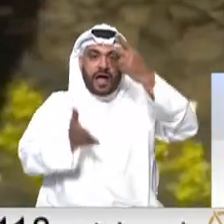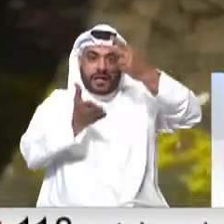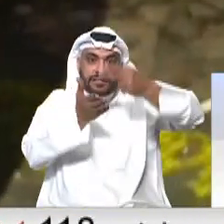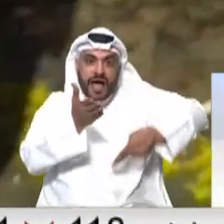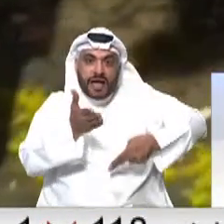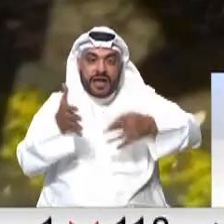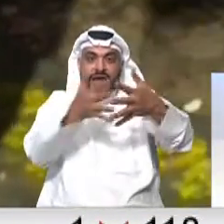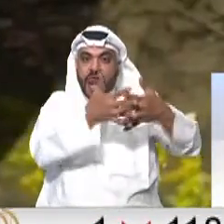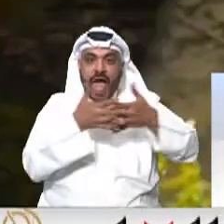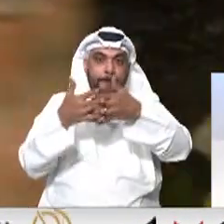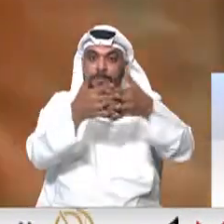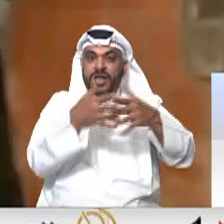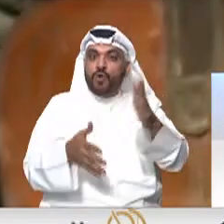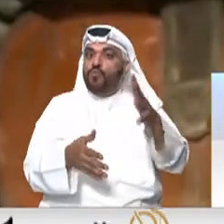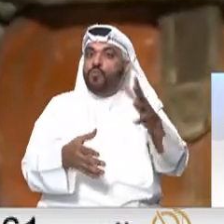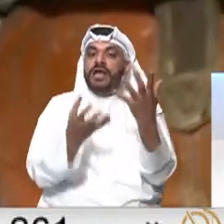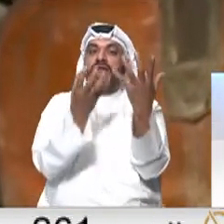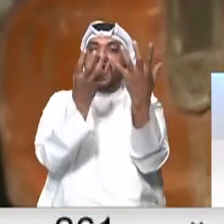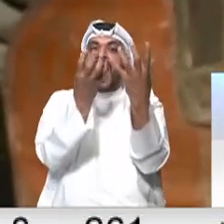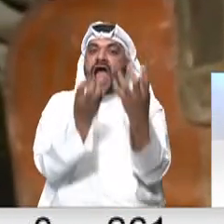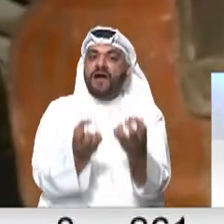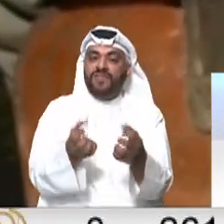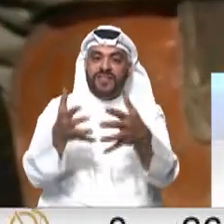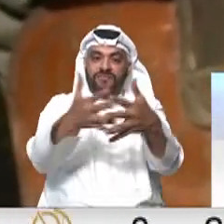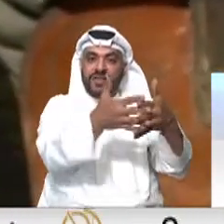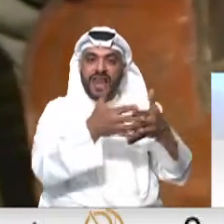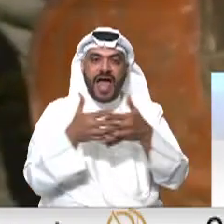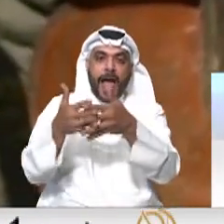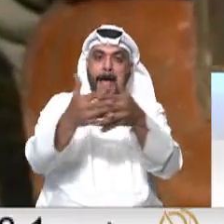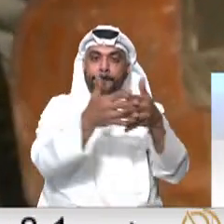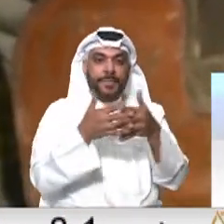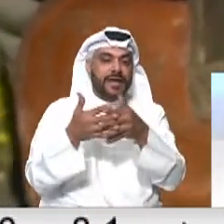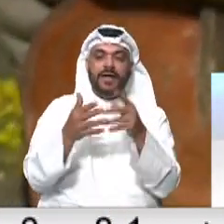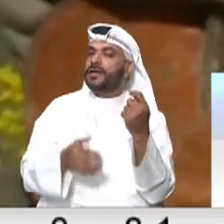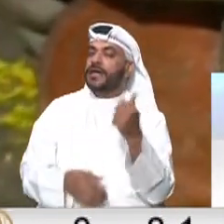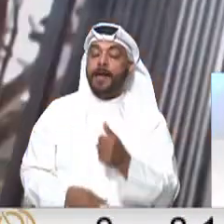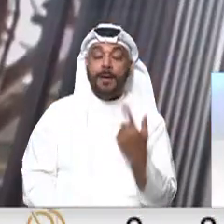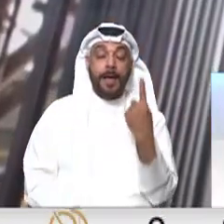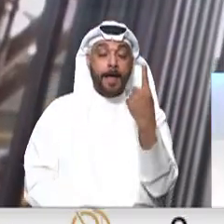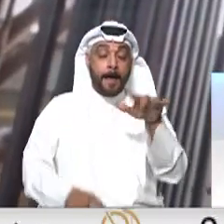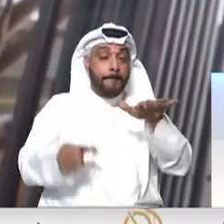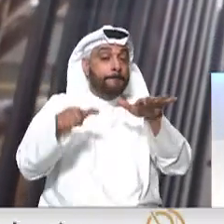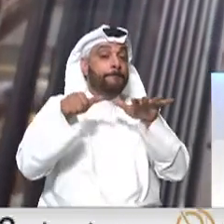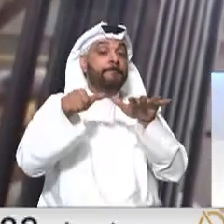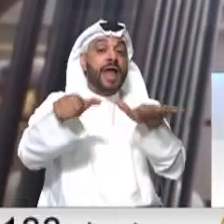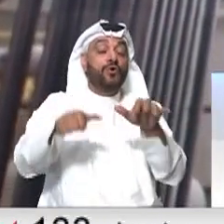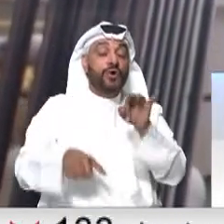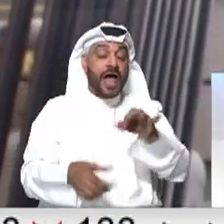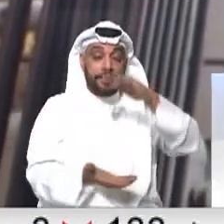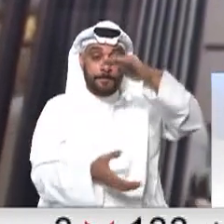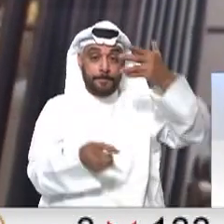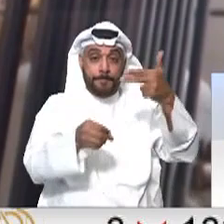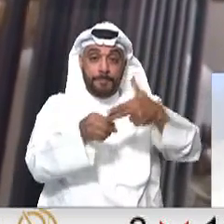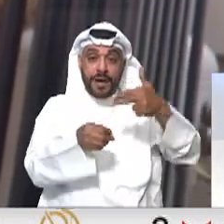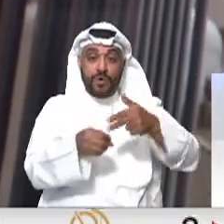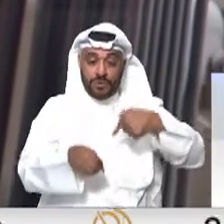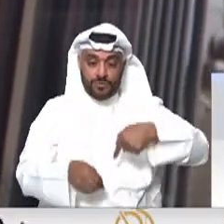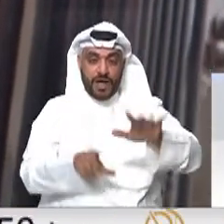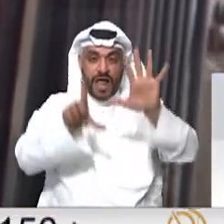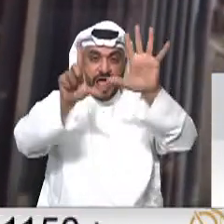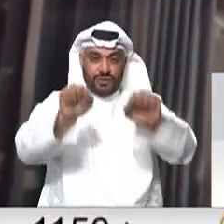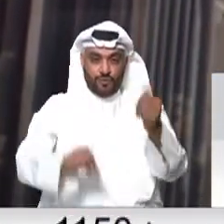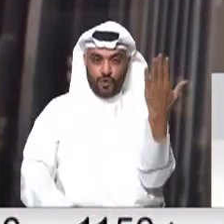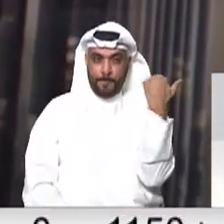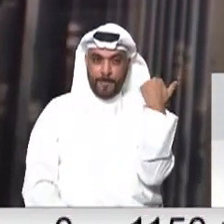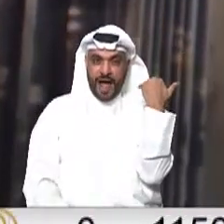الامريكي الى تراجع مخزونات النفط في الولايات المتحده وبمقدار مليون و600,000 خلال الاسبوع